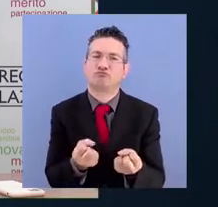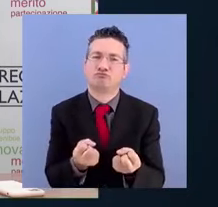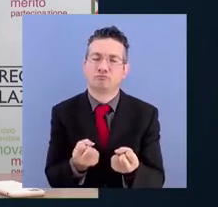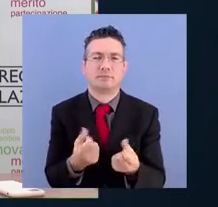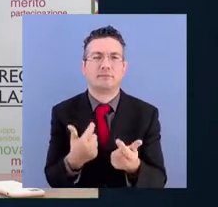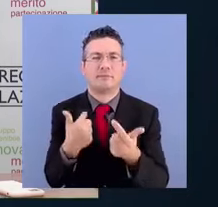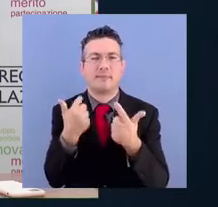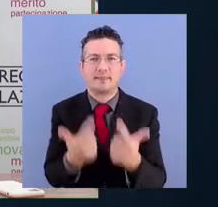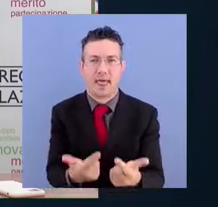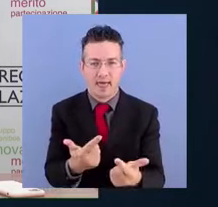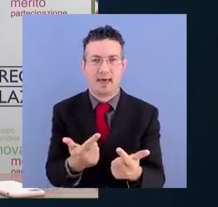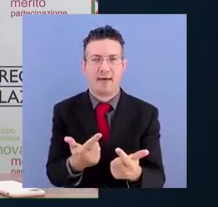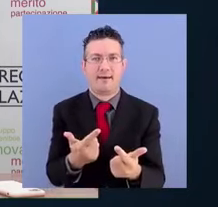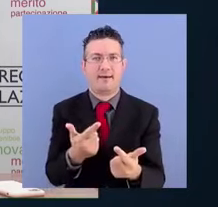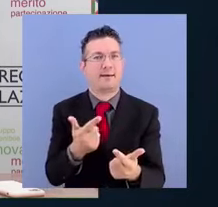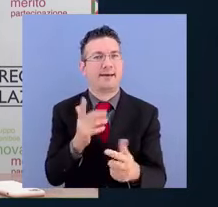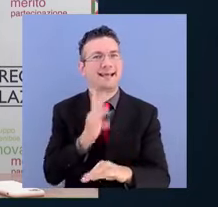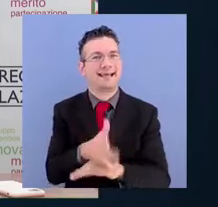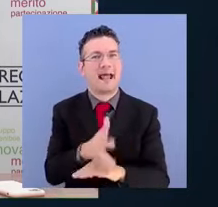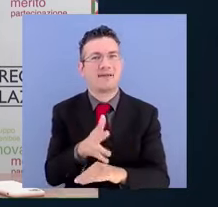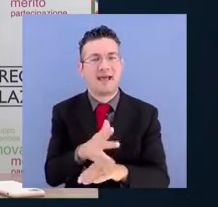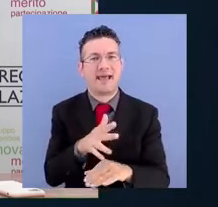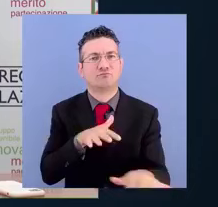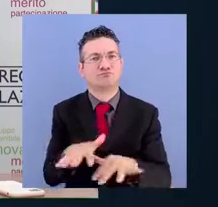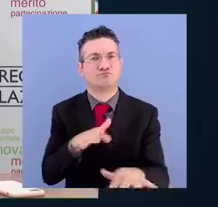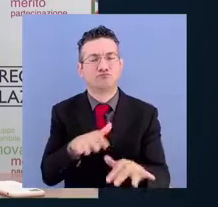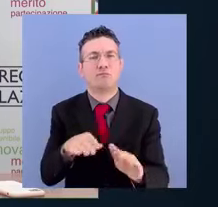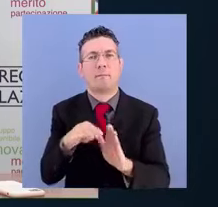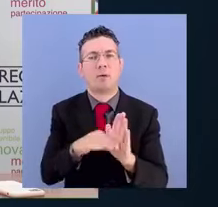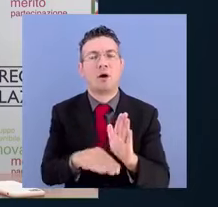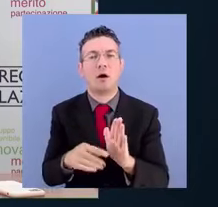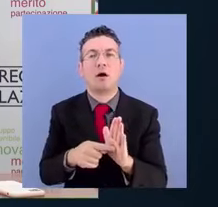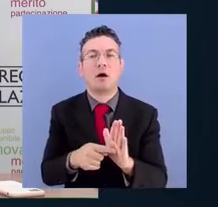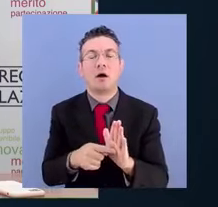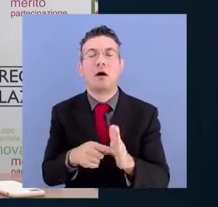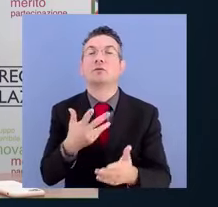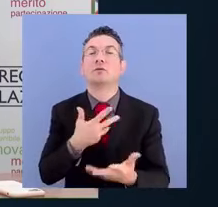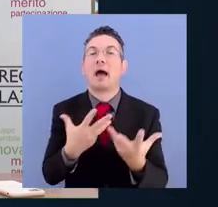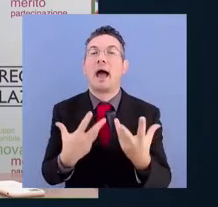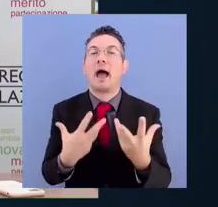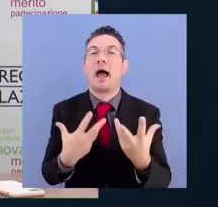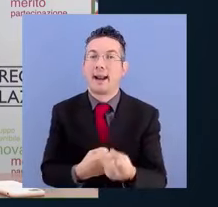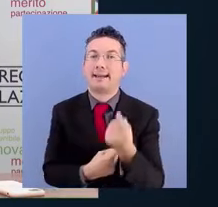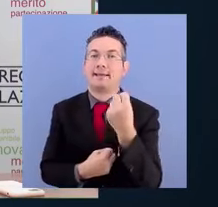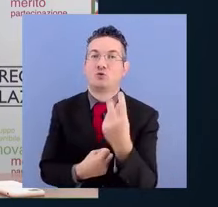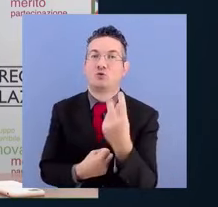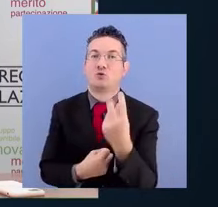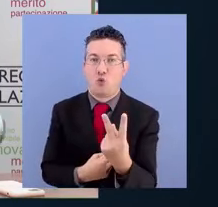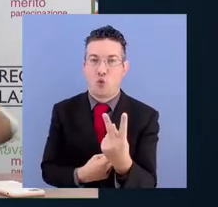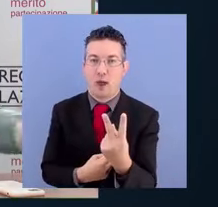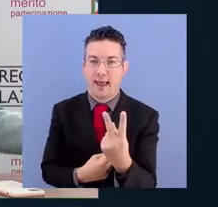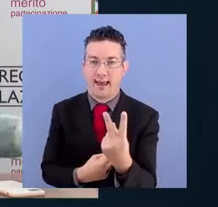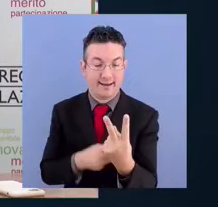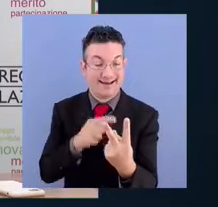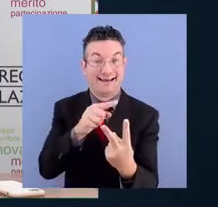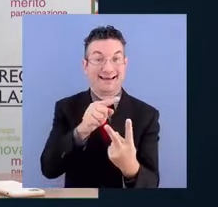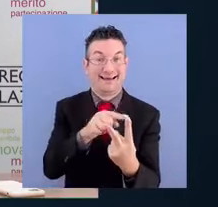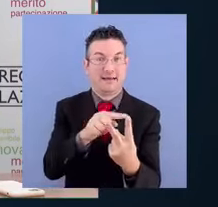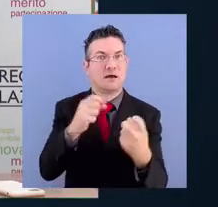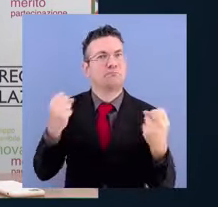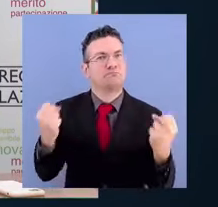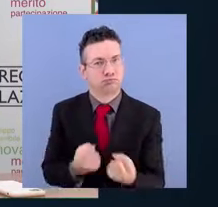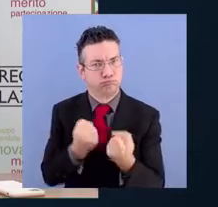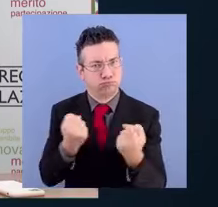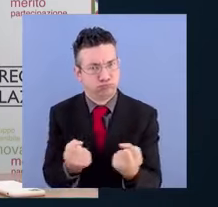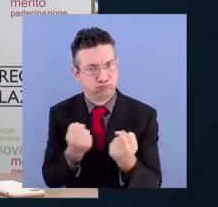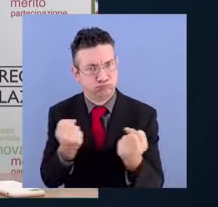concreti tangibili prendono forma in due azioni concrete una è quella che vi dicevo per il rilancio ma